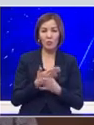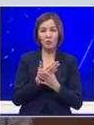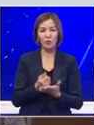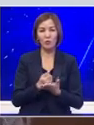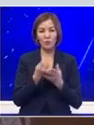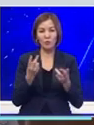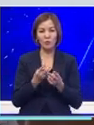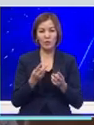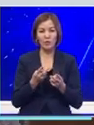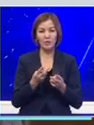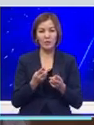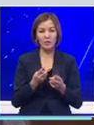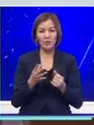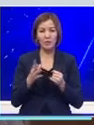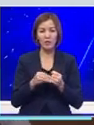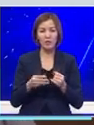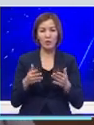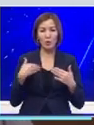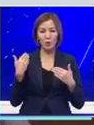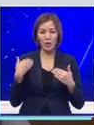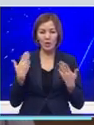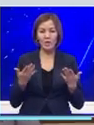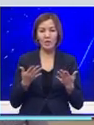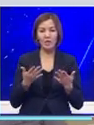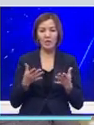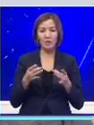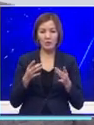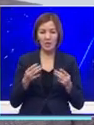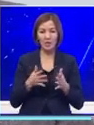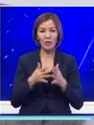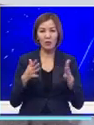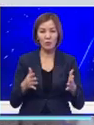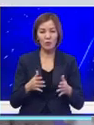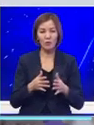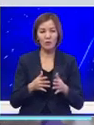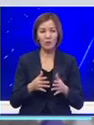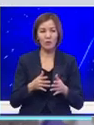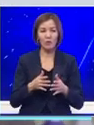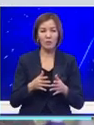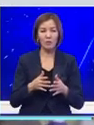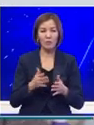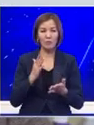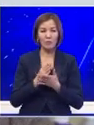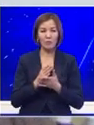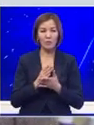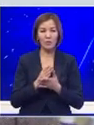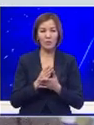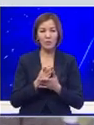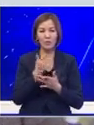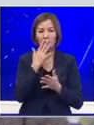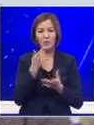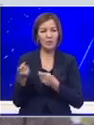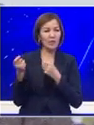қандай үлкен бір ана бүкіл үлкен корпорацияларды басып озатындай мүмкіндіктер бар. Ең басы тәжірибе